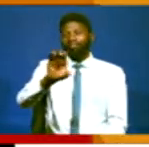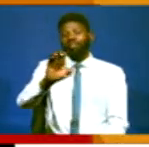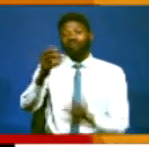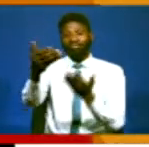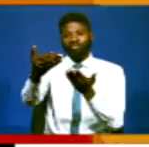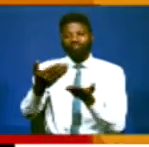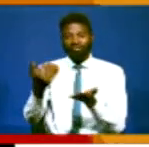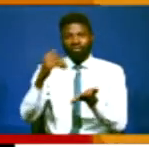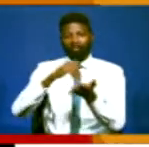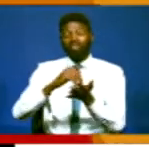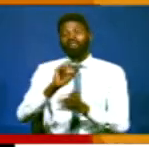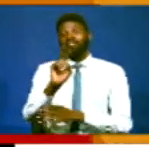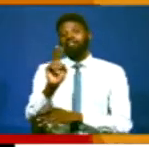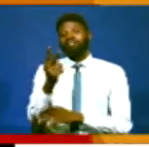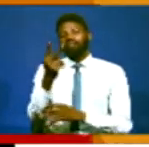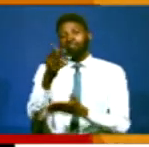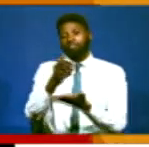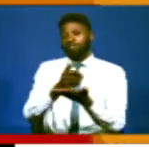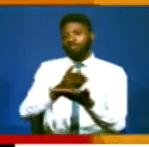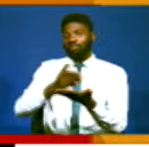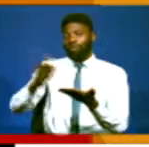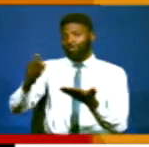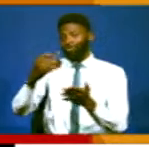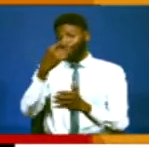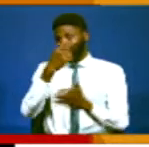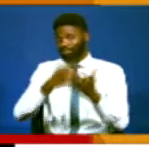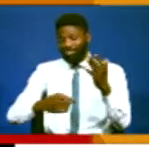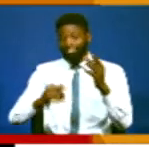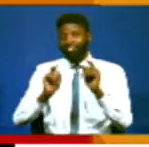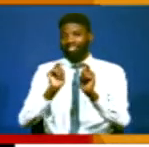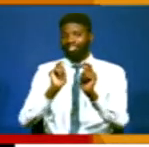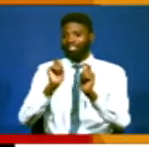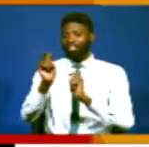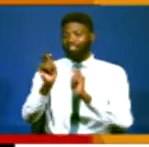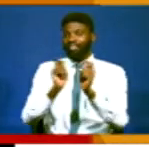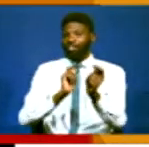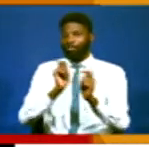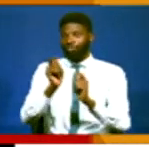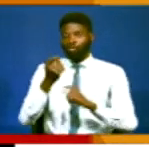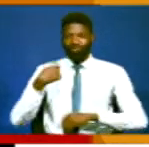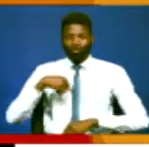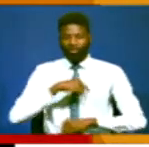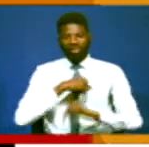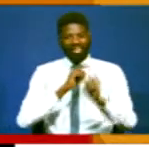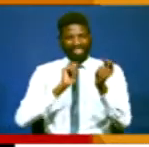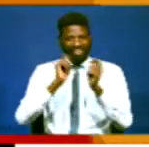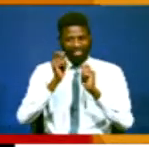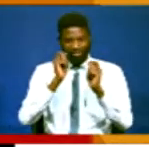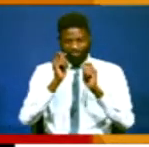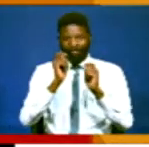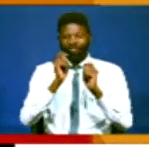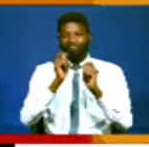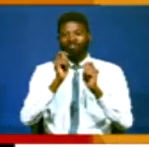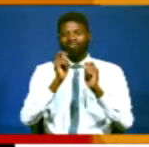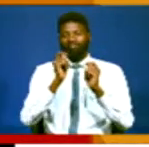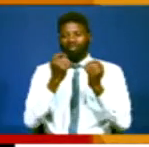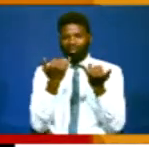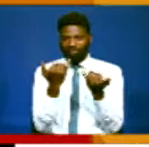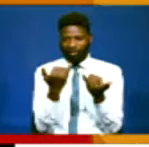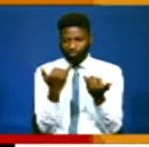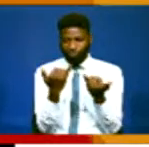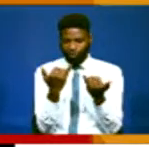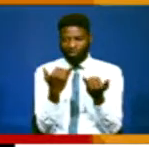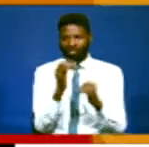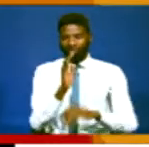ya pili ya lisali ambapo tutakuwa na mahojiano ya moja kwa moja. Ambapo hii leo